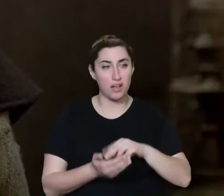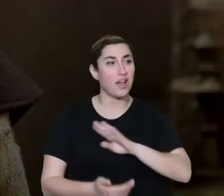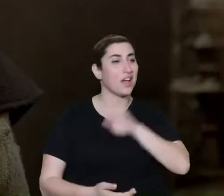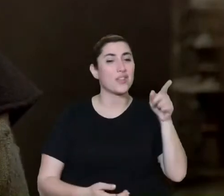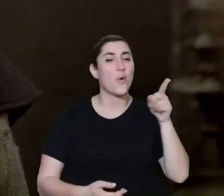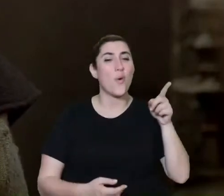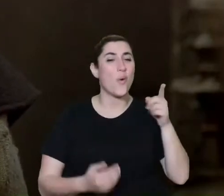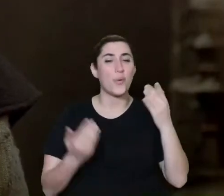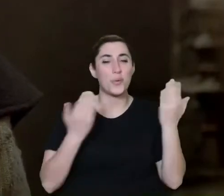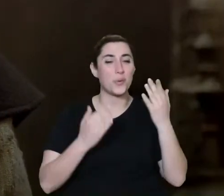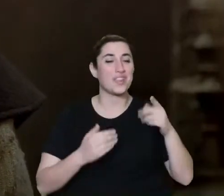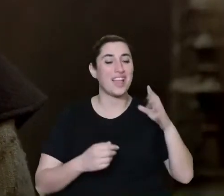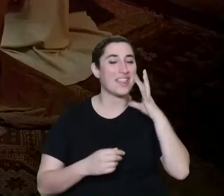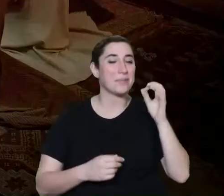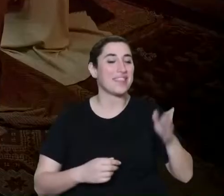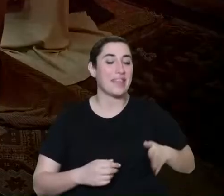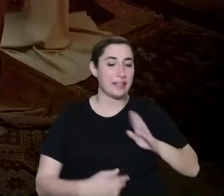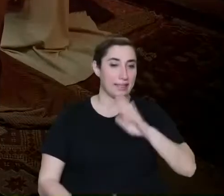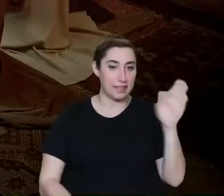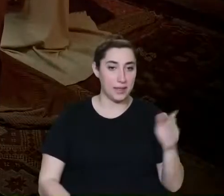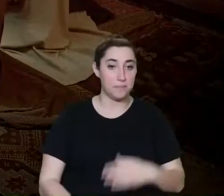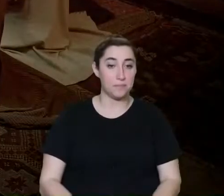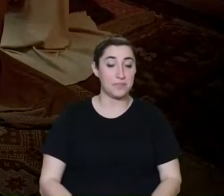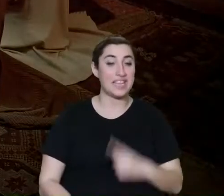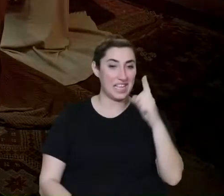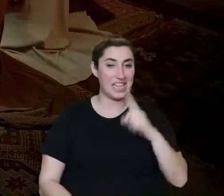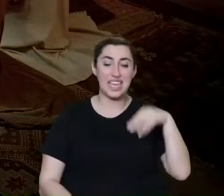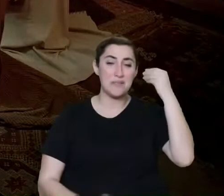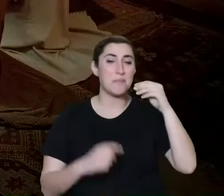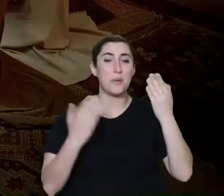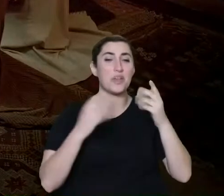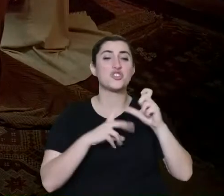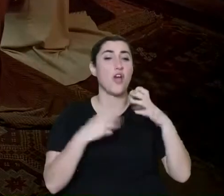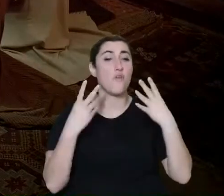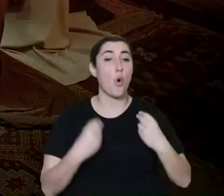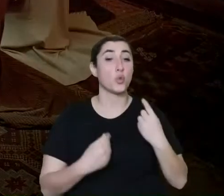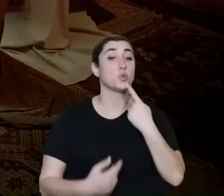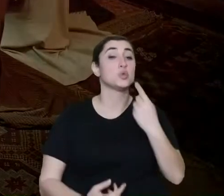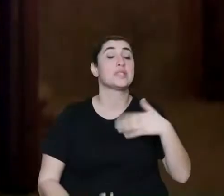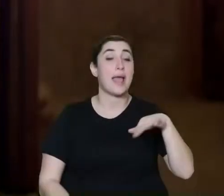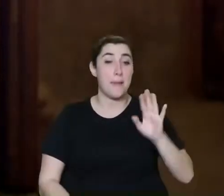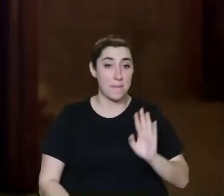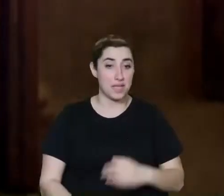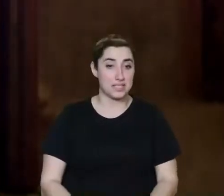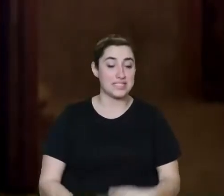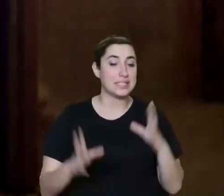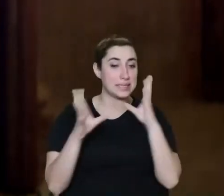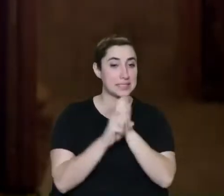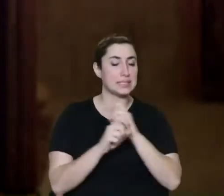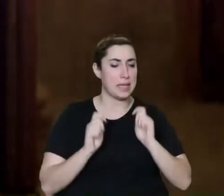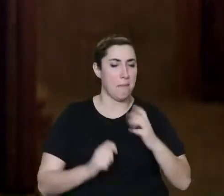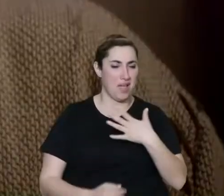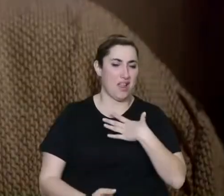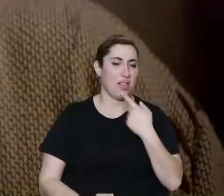varır o müfteriğinin yanına. İlkin İmam Şafii olduğunu deyivermez. Gizler